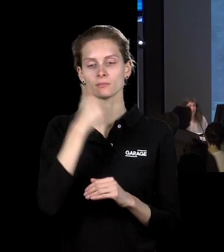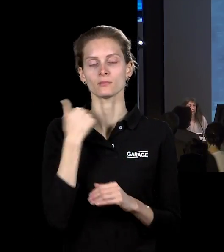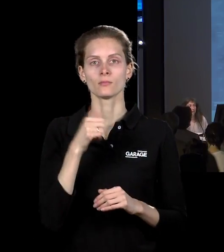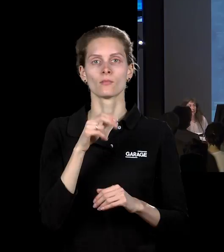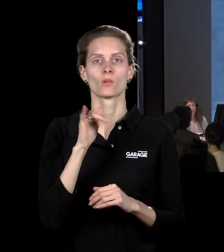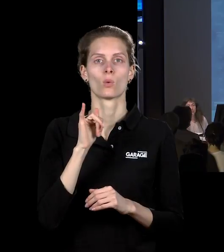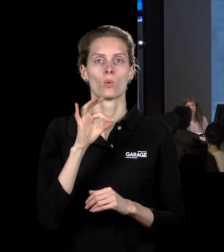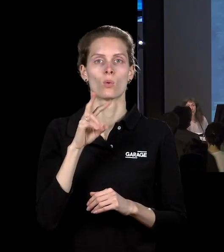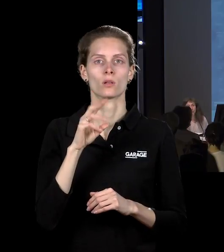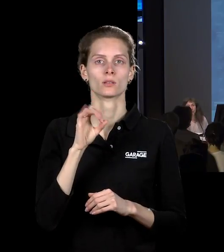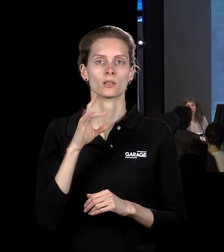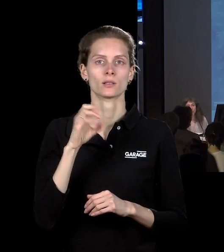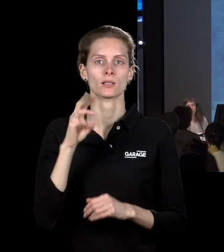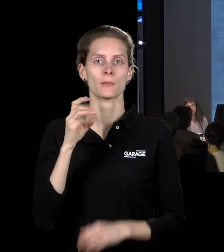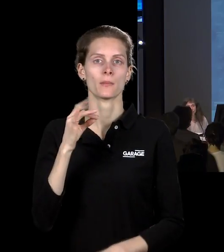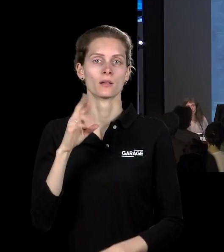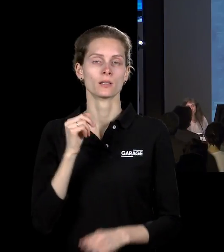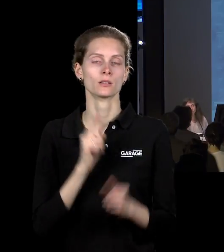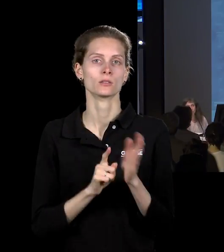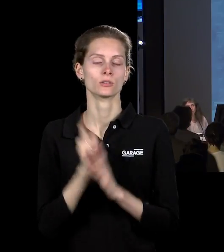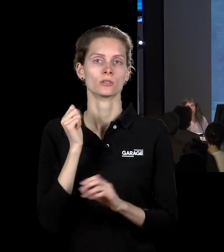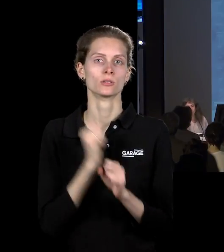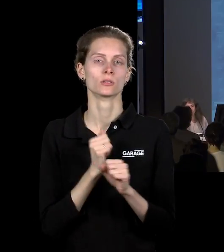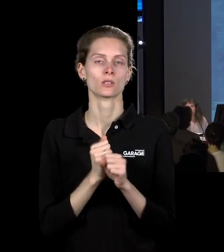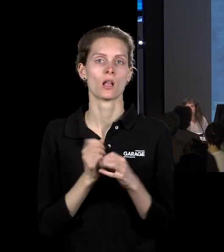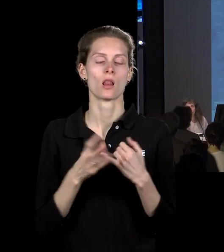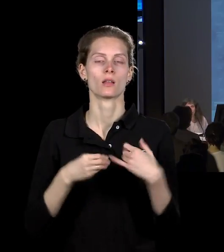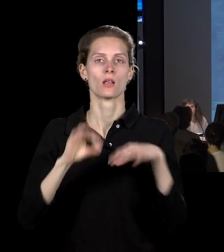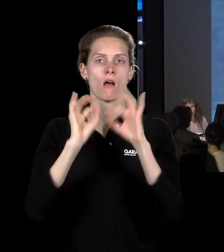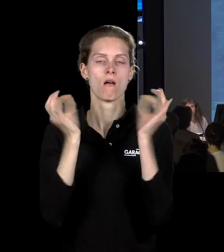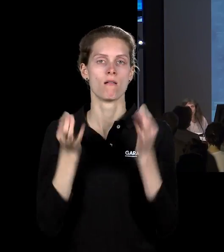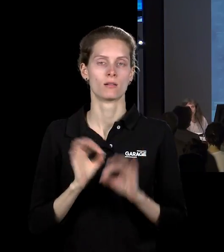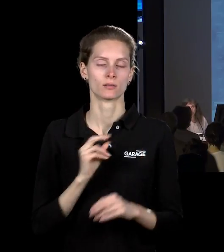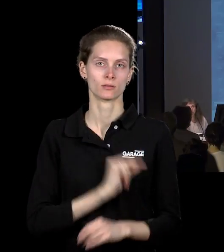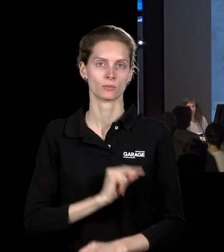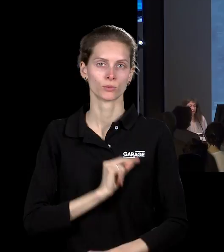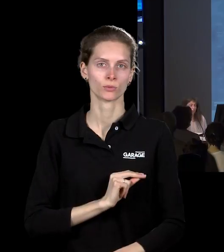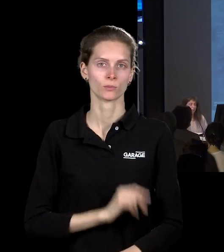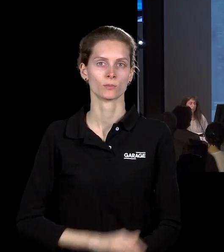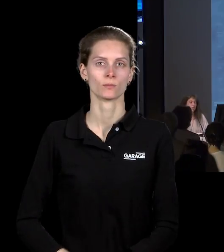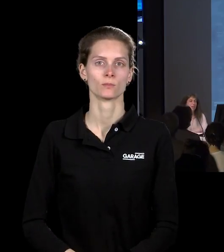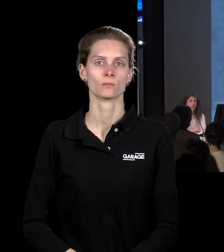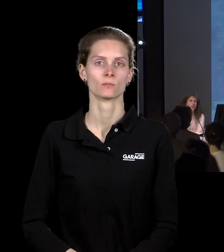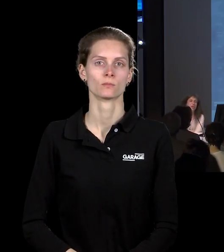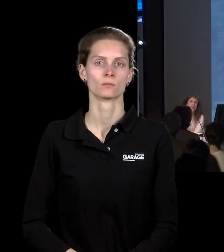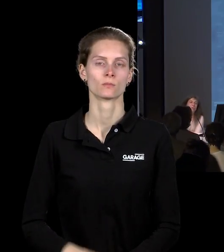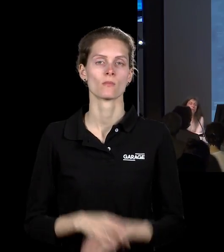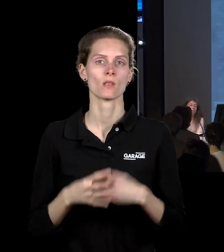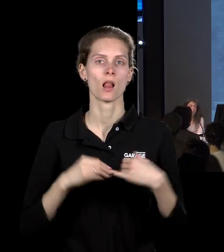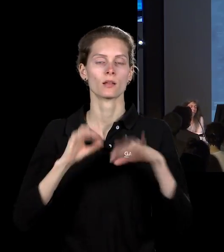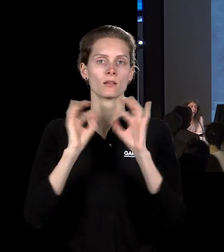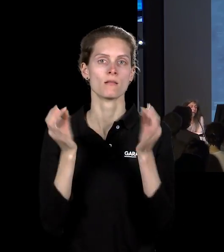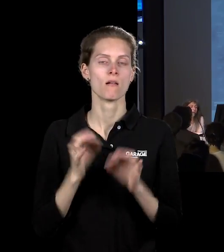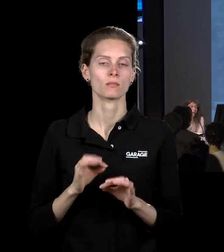Мария начинает делать свои ленд-артные работы, но вот идея ленд-арта у него, наверное, возникает в тот момент, когда он сочиняет